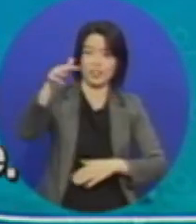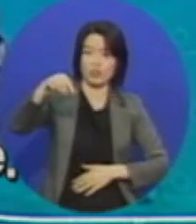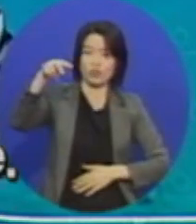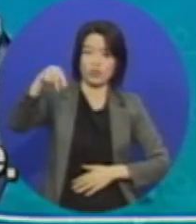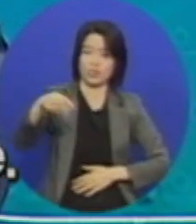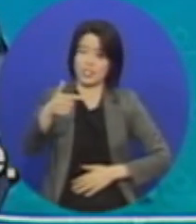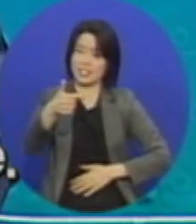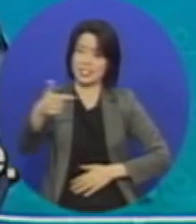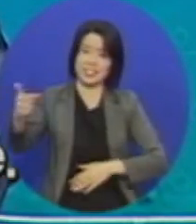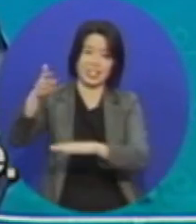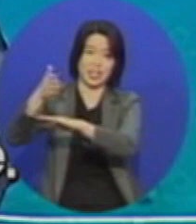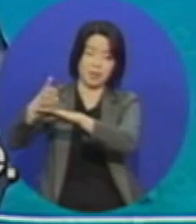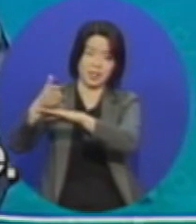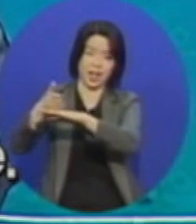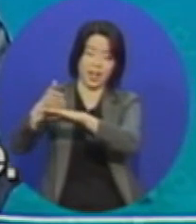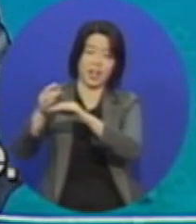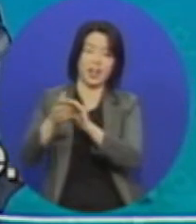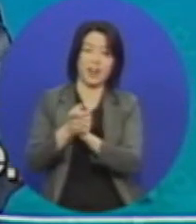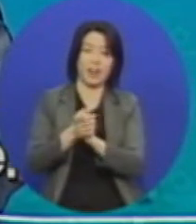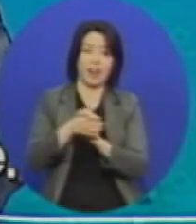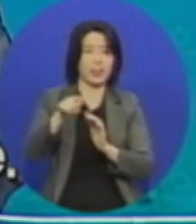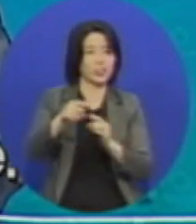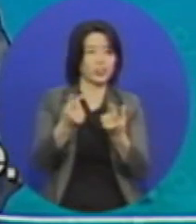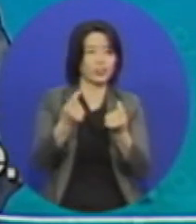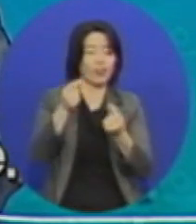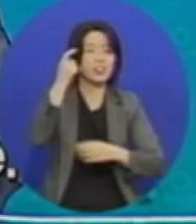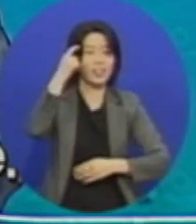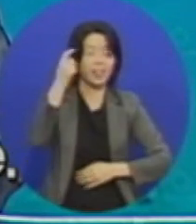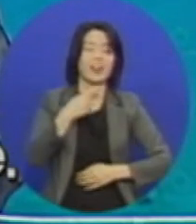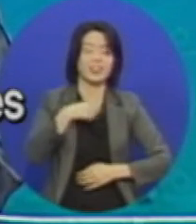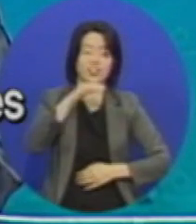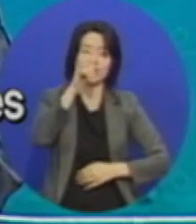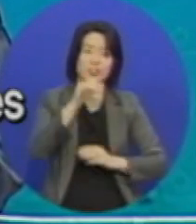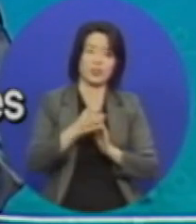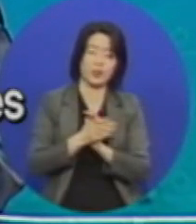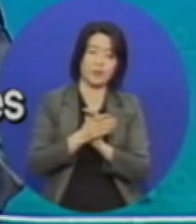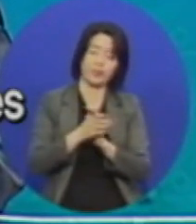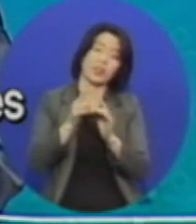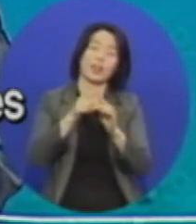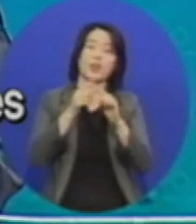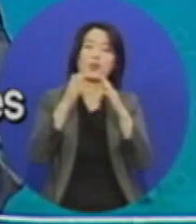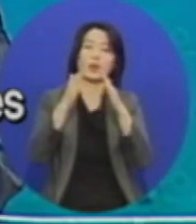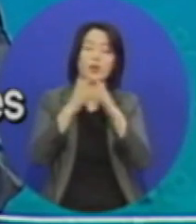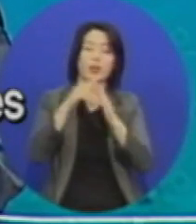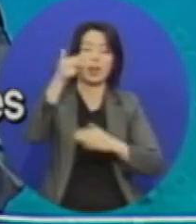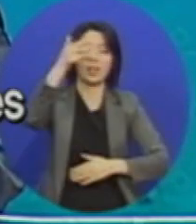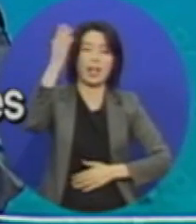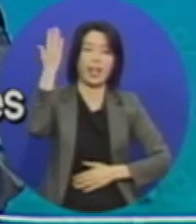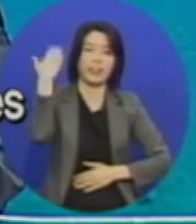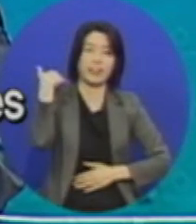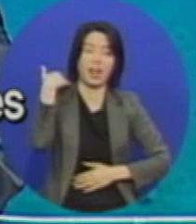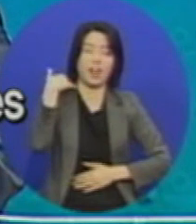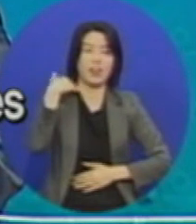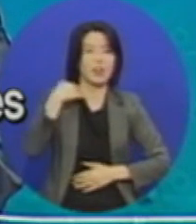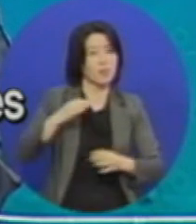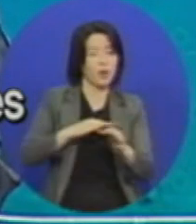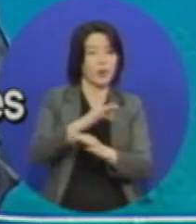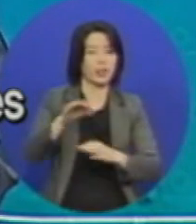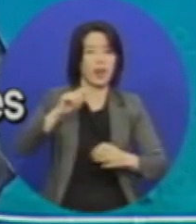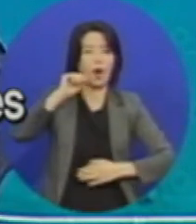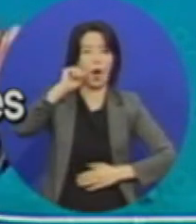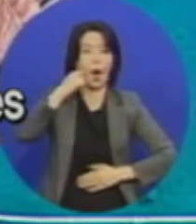저런 큰 감사 절이다 그런 생각했던 적도 있었고 교회가 옛날에 하도 재정이 어려우니까